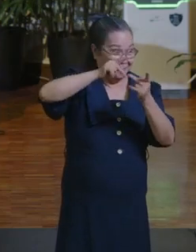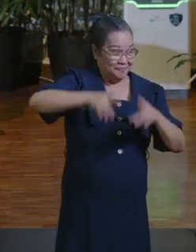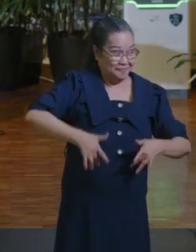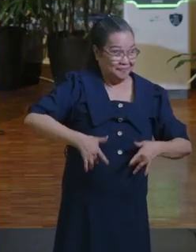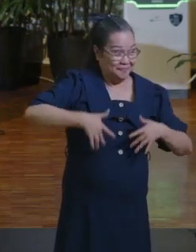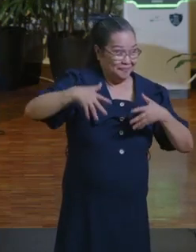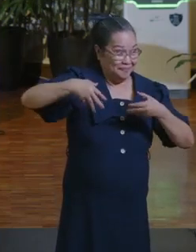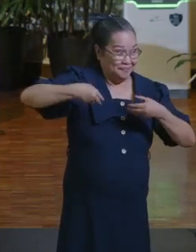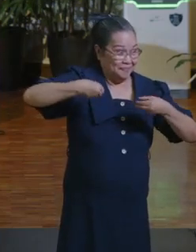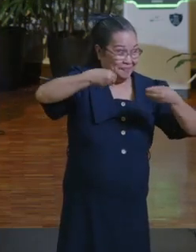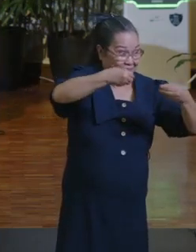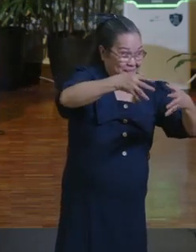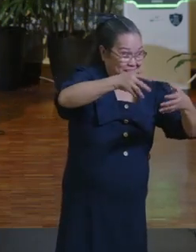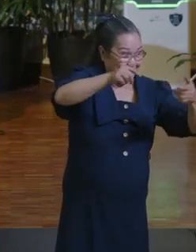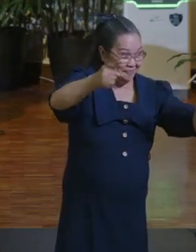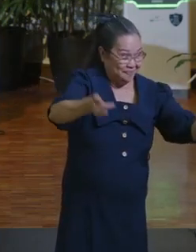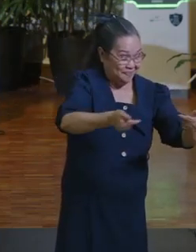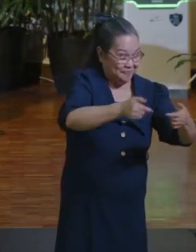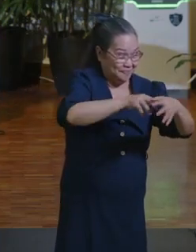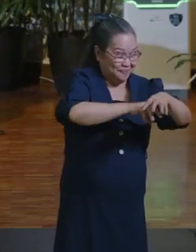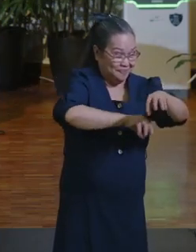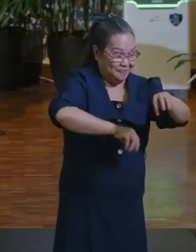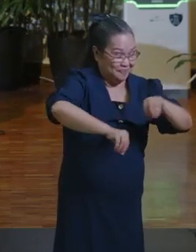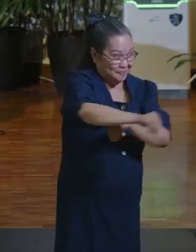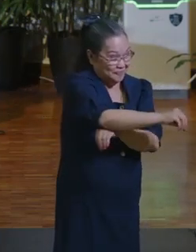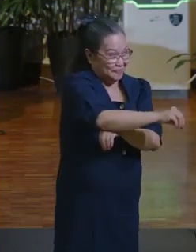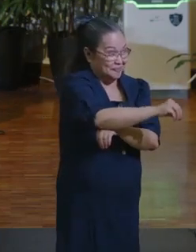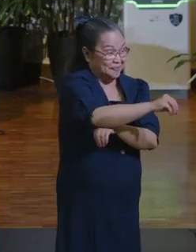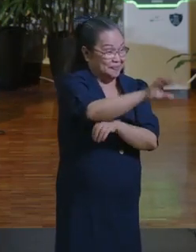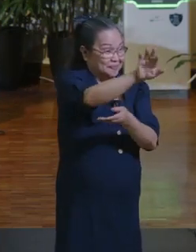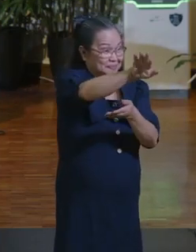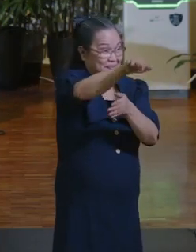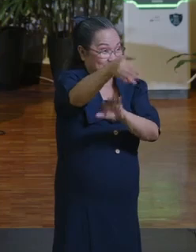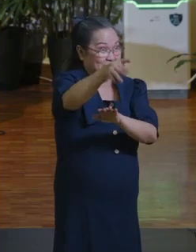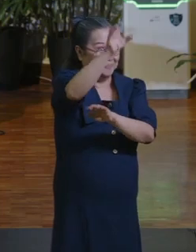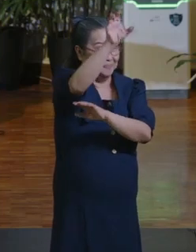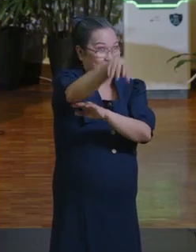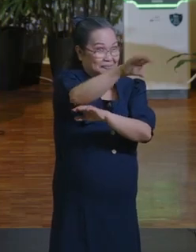kanyang ibinigay sa inyo, ang kanyang sinless death ay